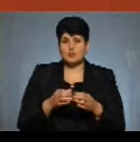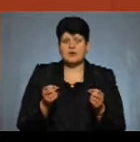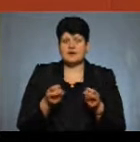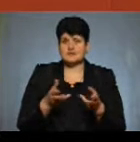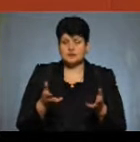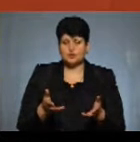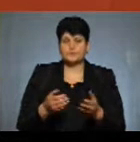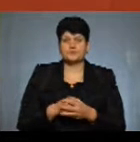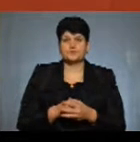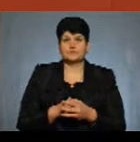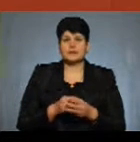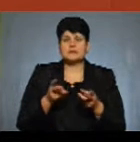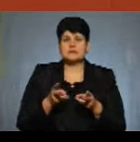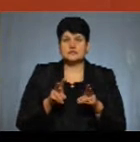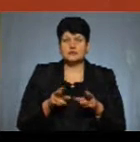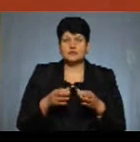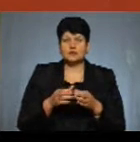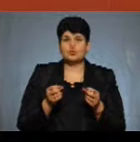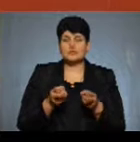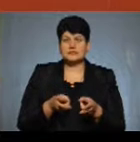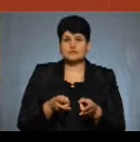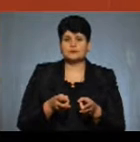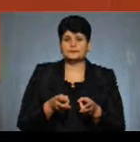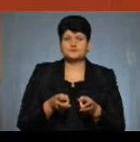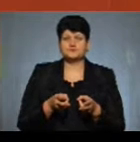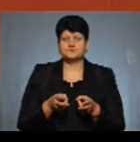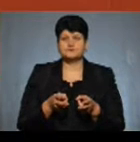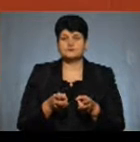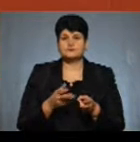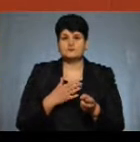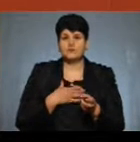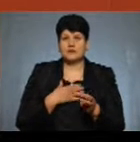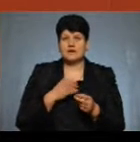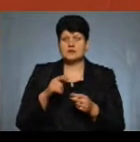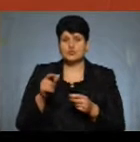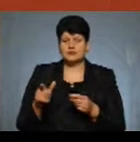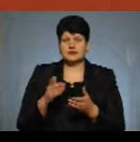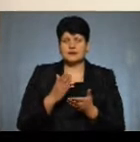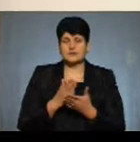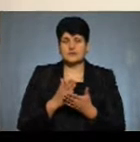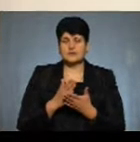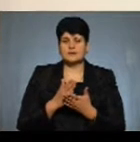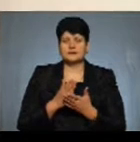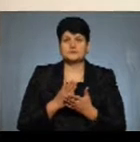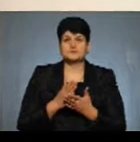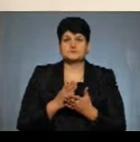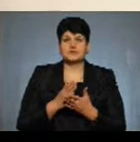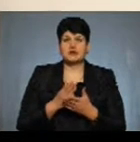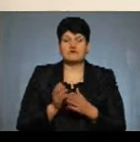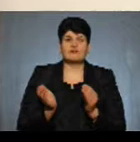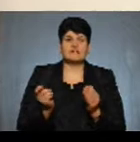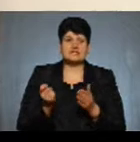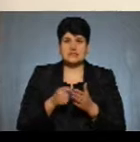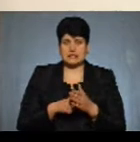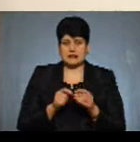ризику. Залишаються групою ризику у нас люди, які перебувають в